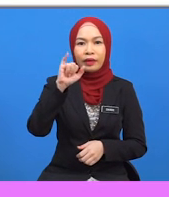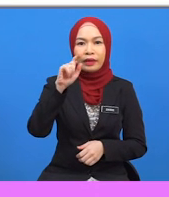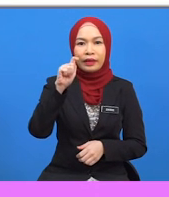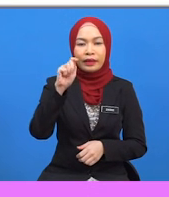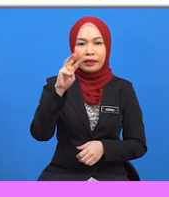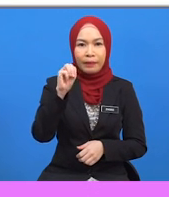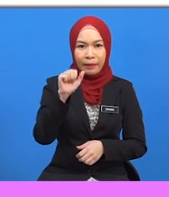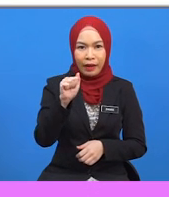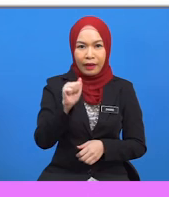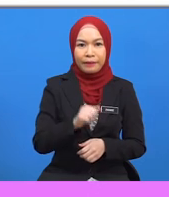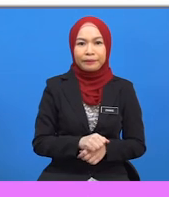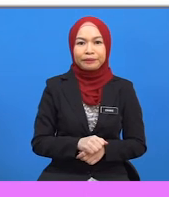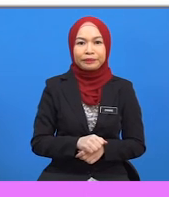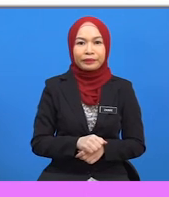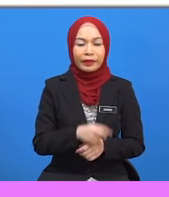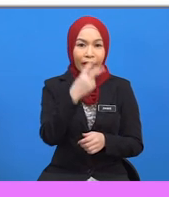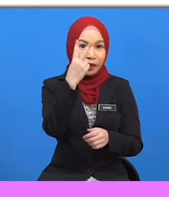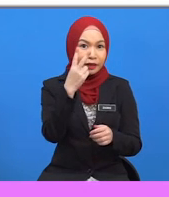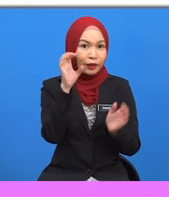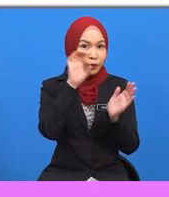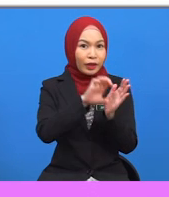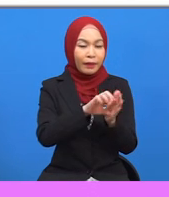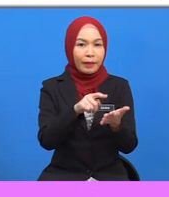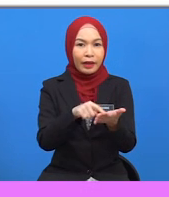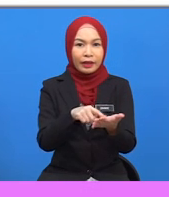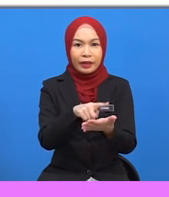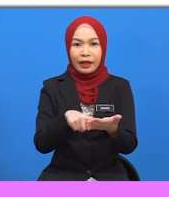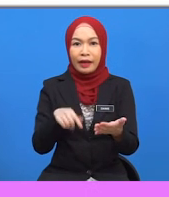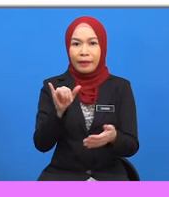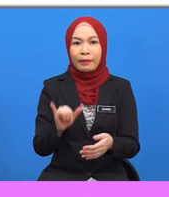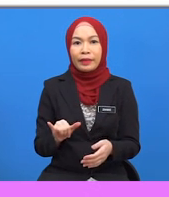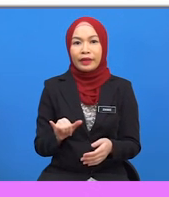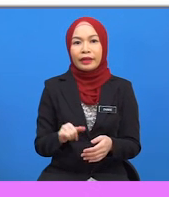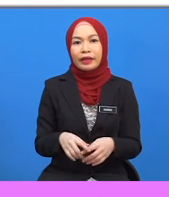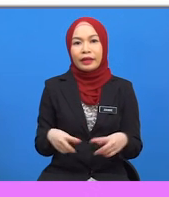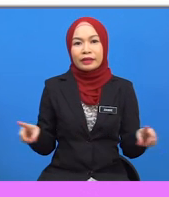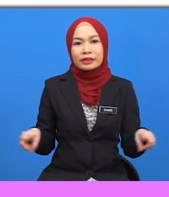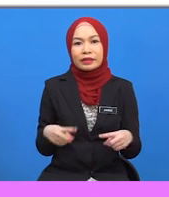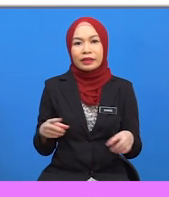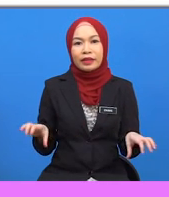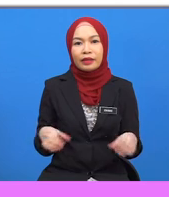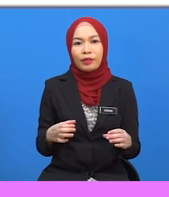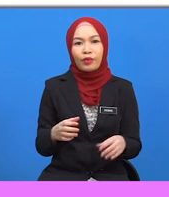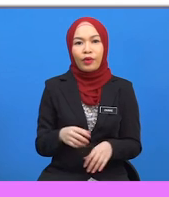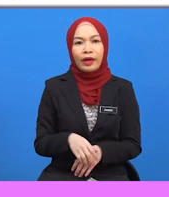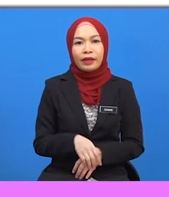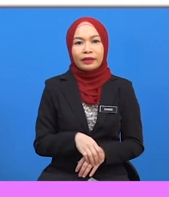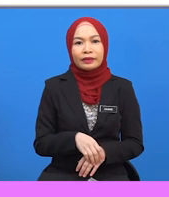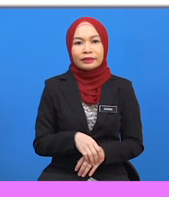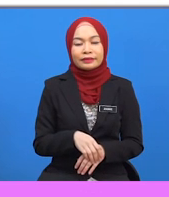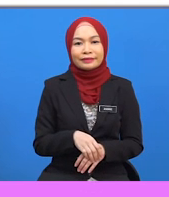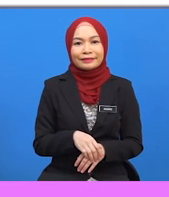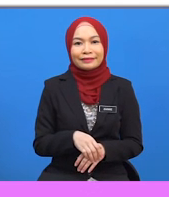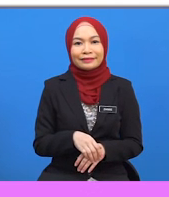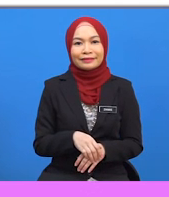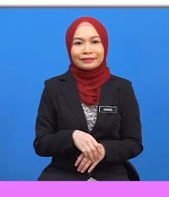Berdasarkan gambar-gambar tersebut, apakah yang sedang dilakukan oleh wanita ini? Ya, betul. Jawapannya